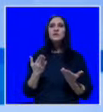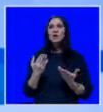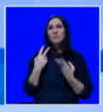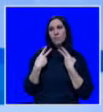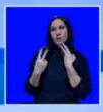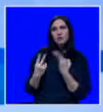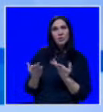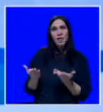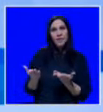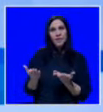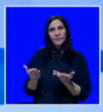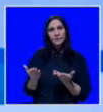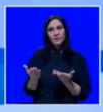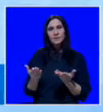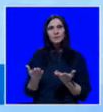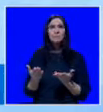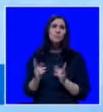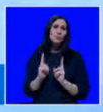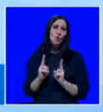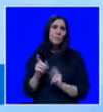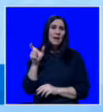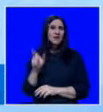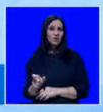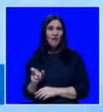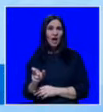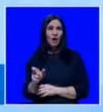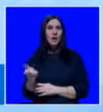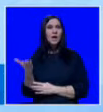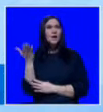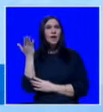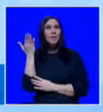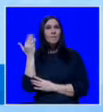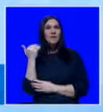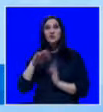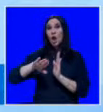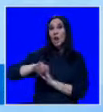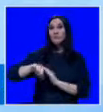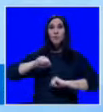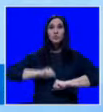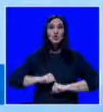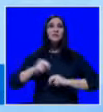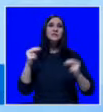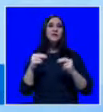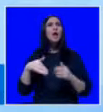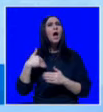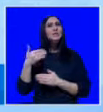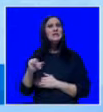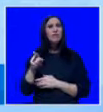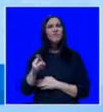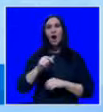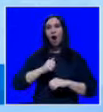от... Нормален човек. Той е бивш ляв общински съветник и след това